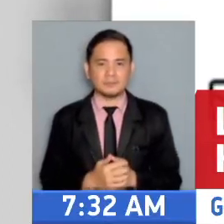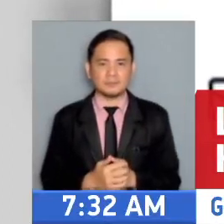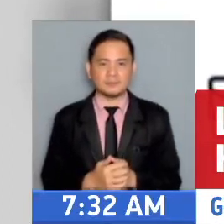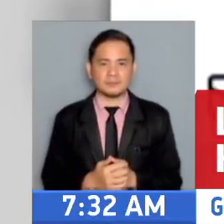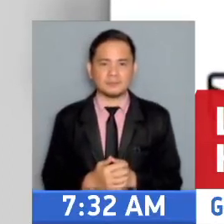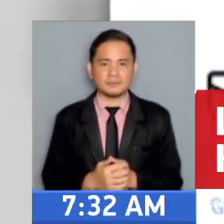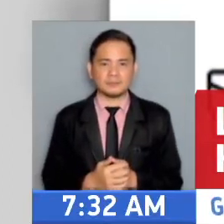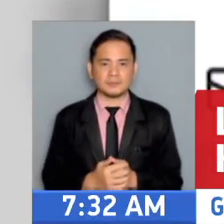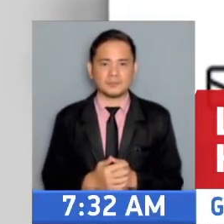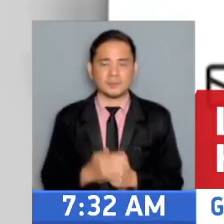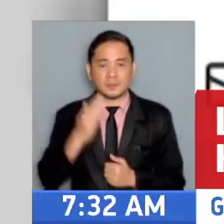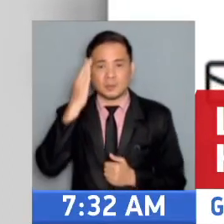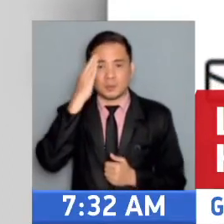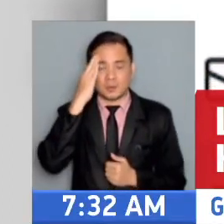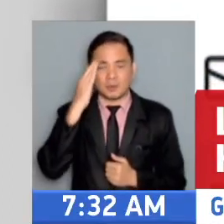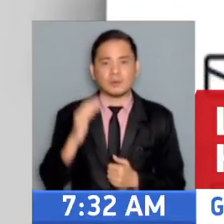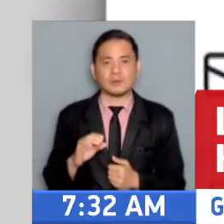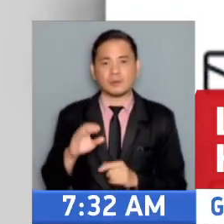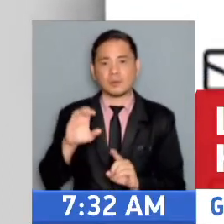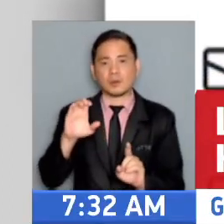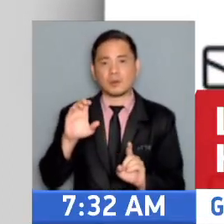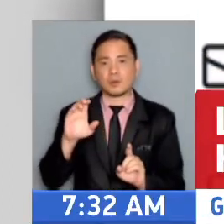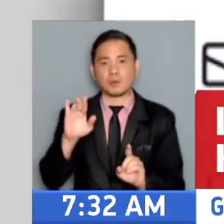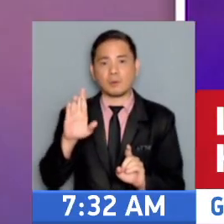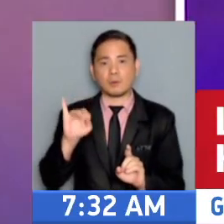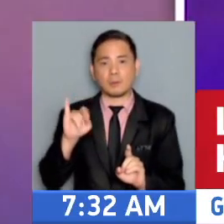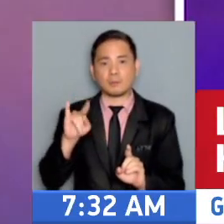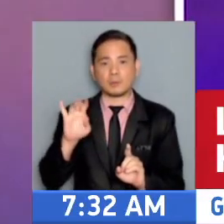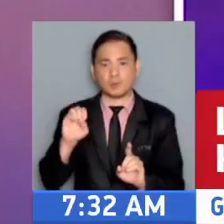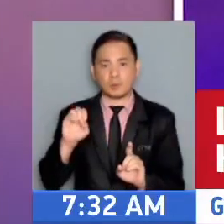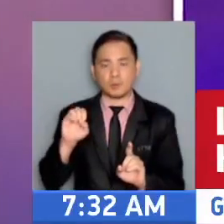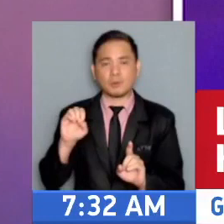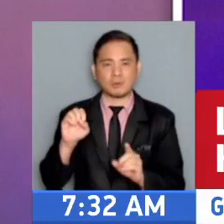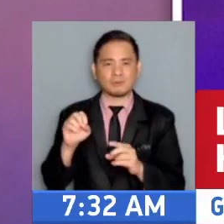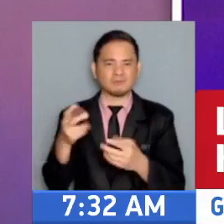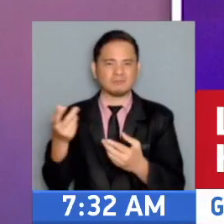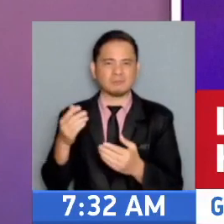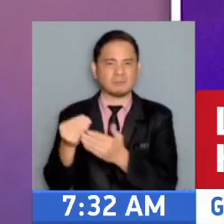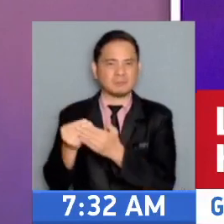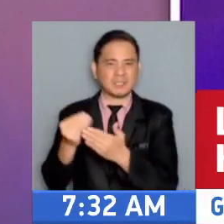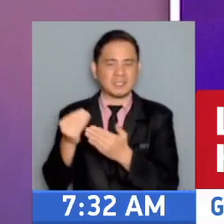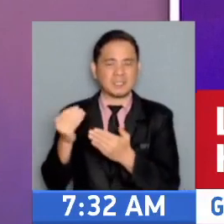isang cryptocurrency. Kasalukuyan naharap ang CEO ng Twitter na si Elon Musk sa